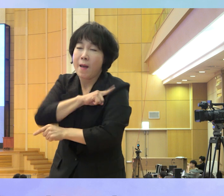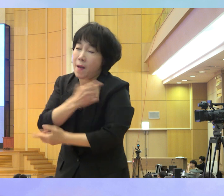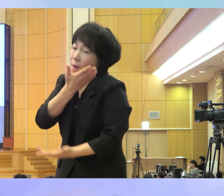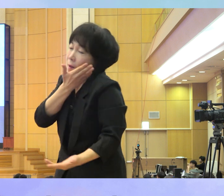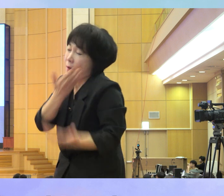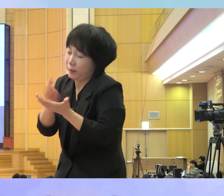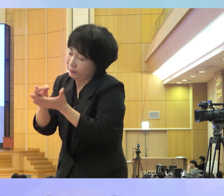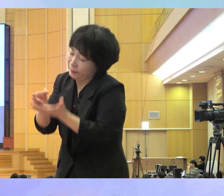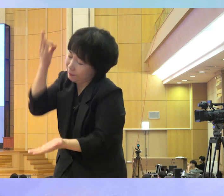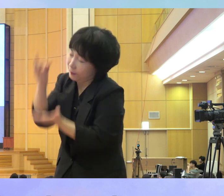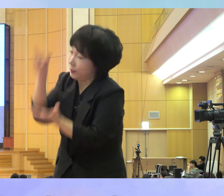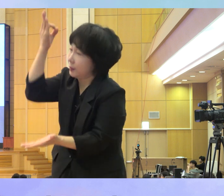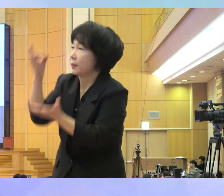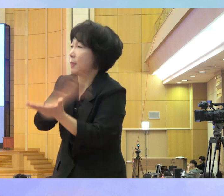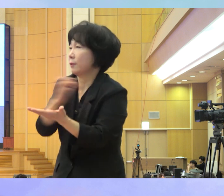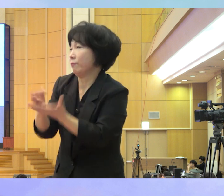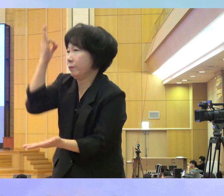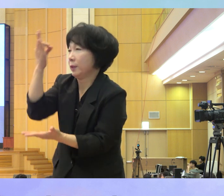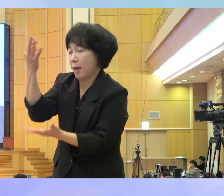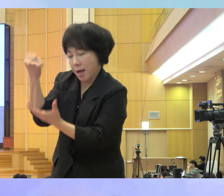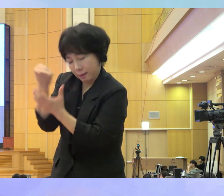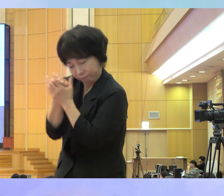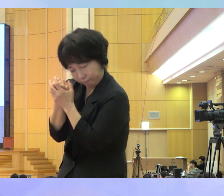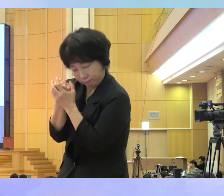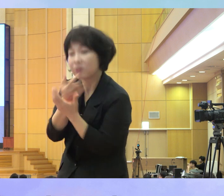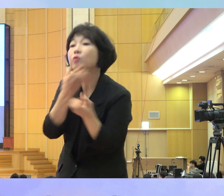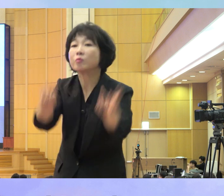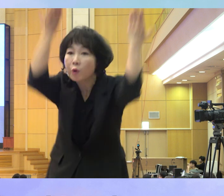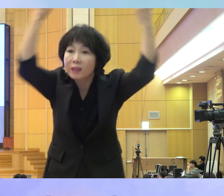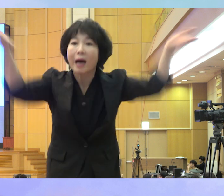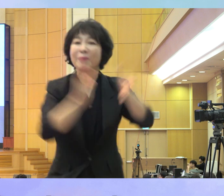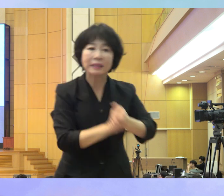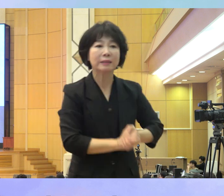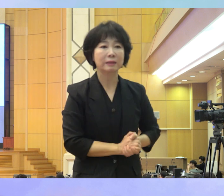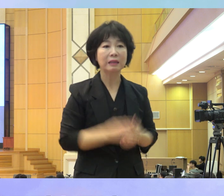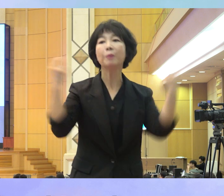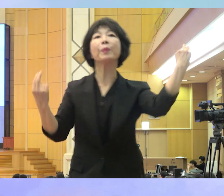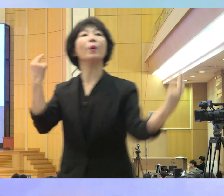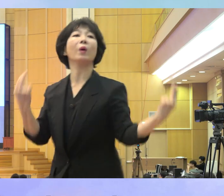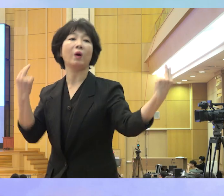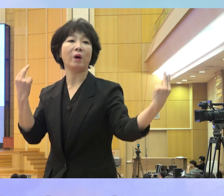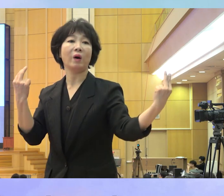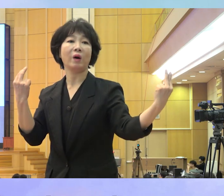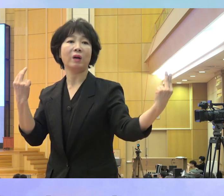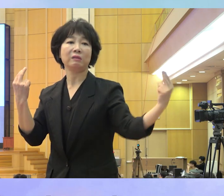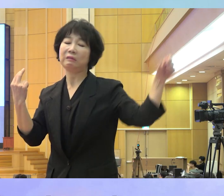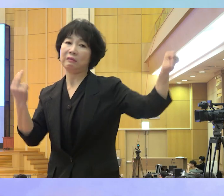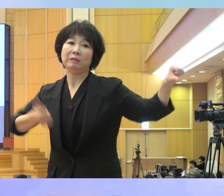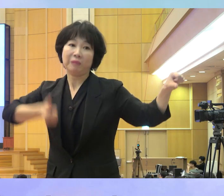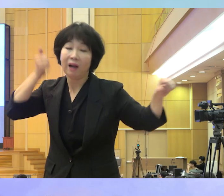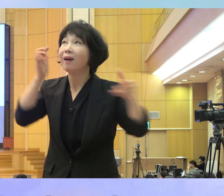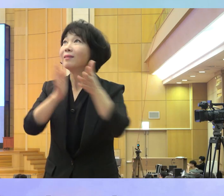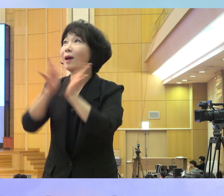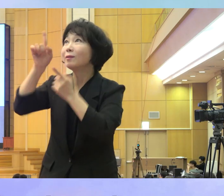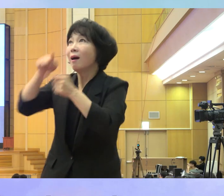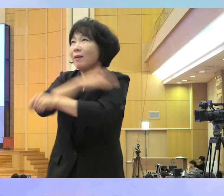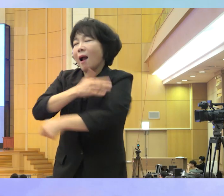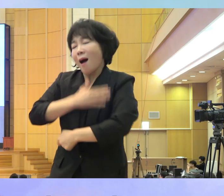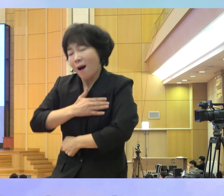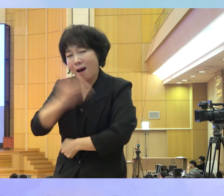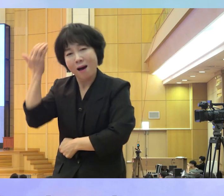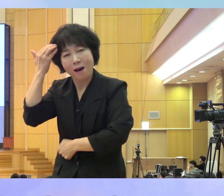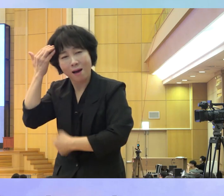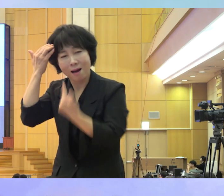가장 최고의 지식이라는 거예요. 할렐루야. 다른 거 다 몰라도 예수 아는 자가 가장 복